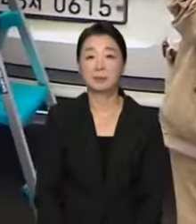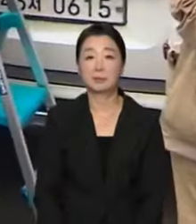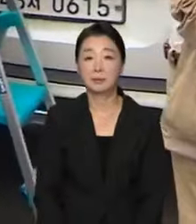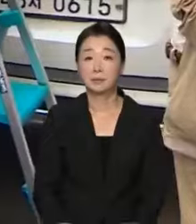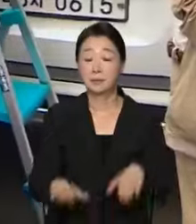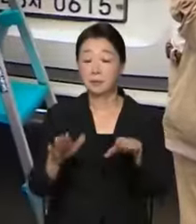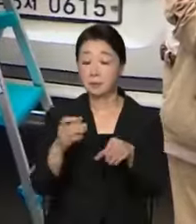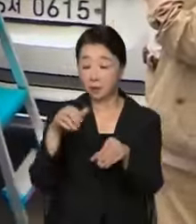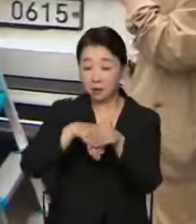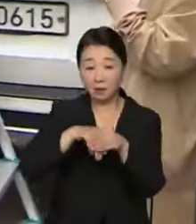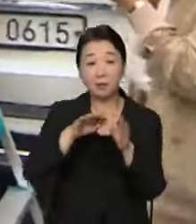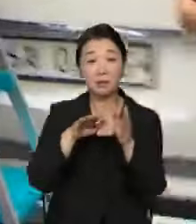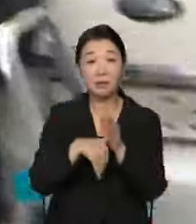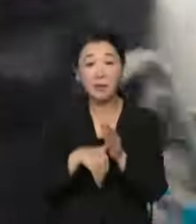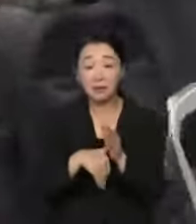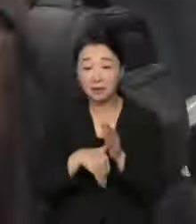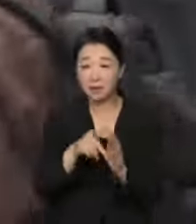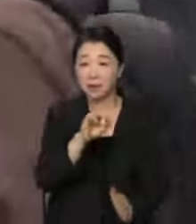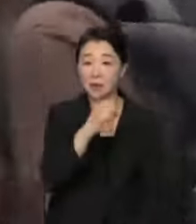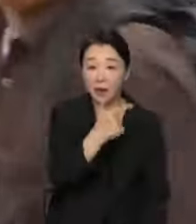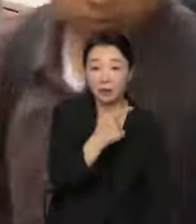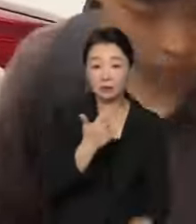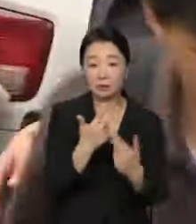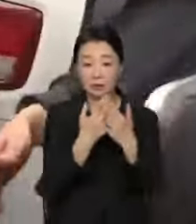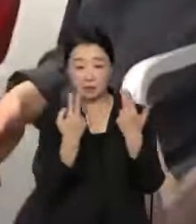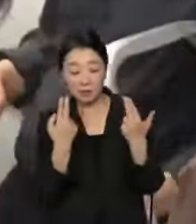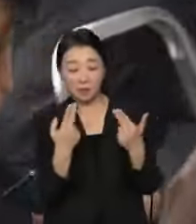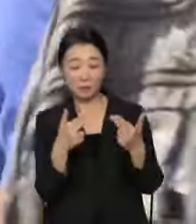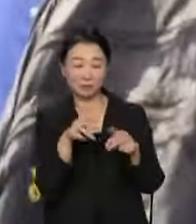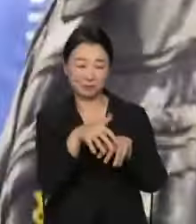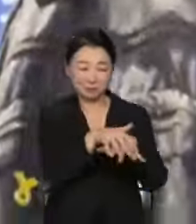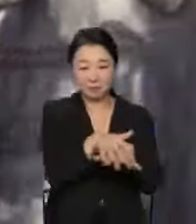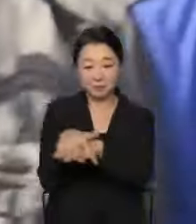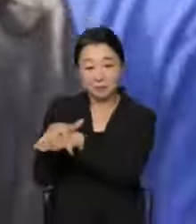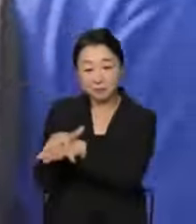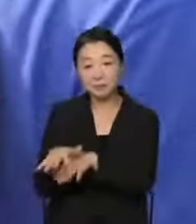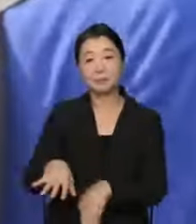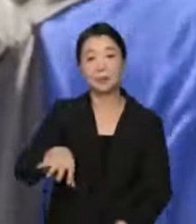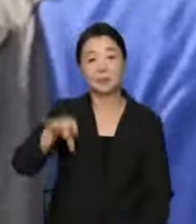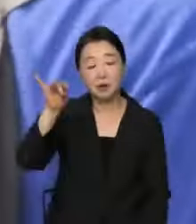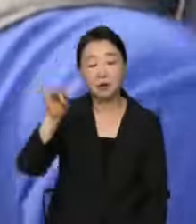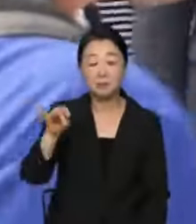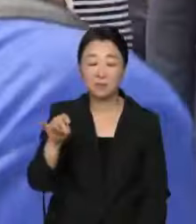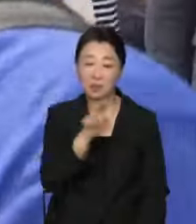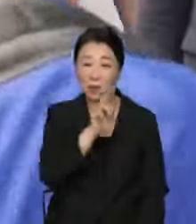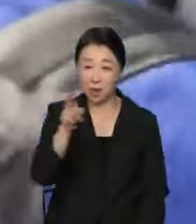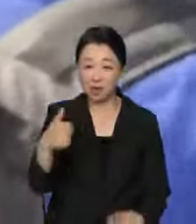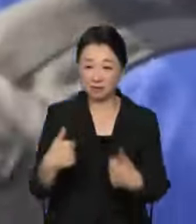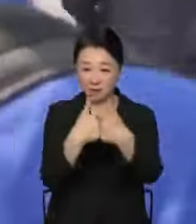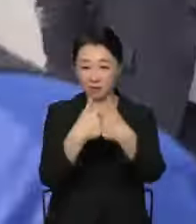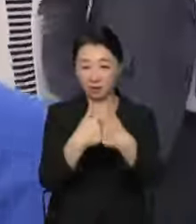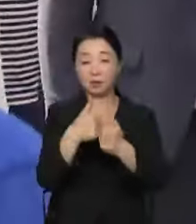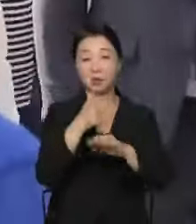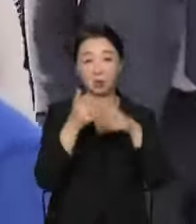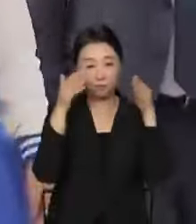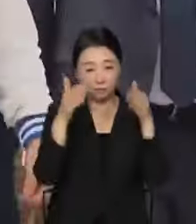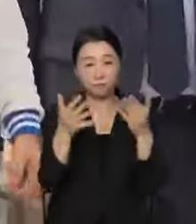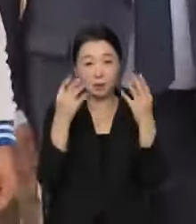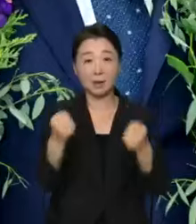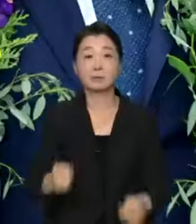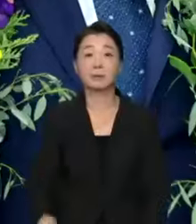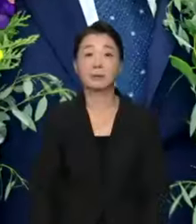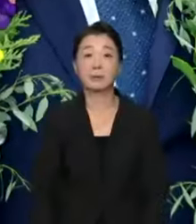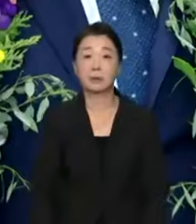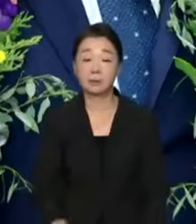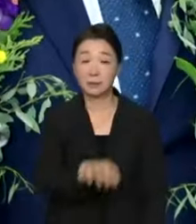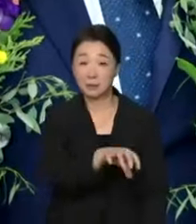이번 재보궐선거는 한동훈 이재명 대표 체제 출범 뒤 치러진 첫 여야 대결로 주목받았습니다. 양당이